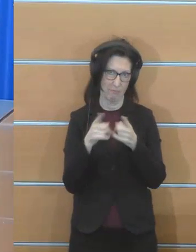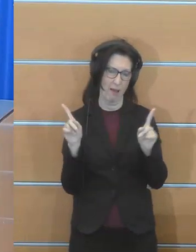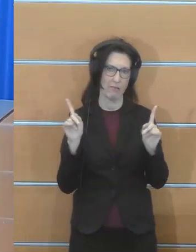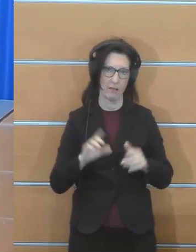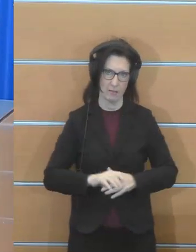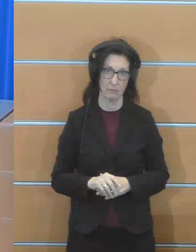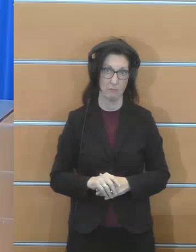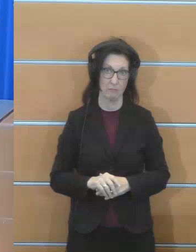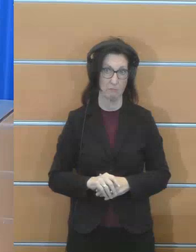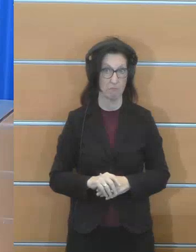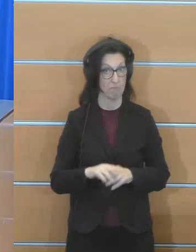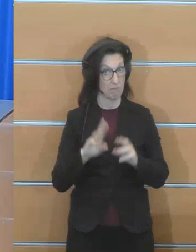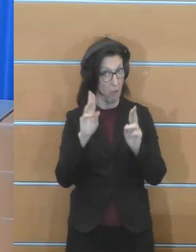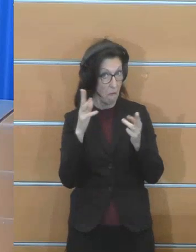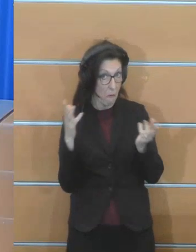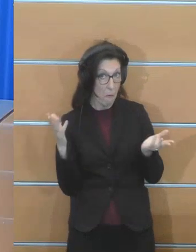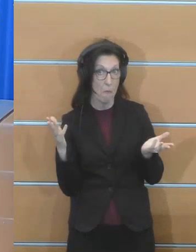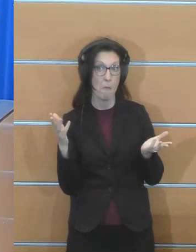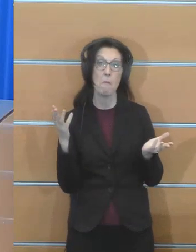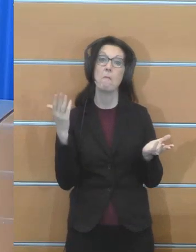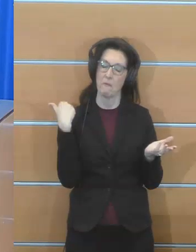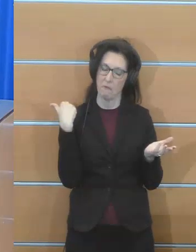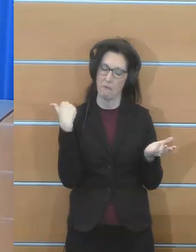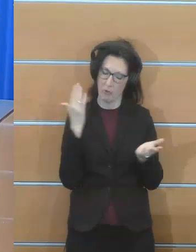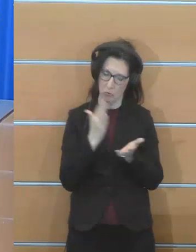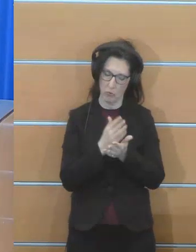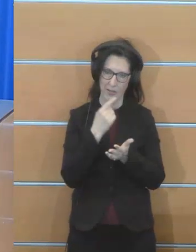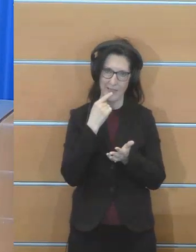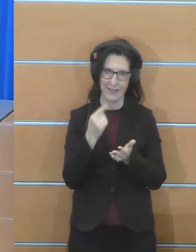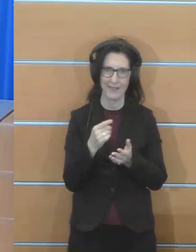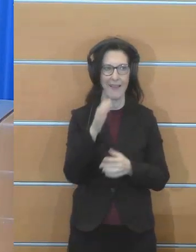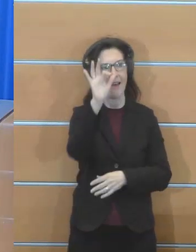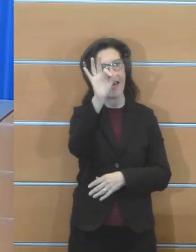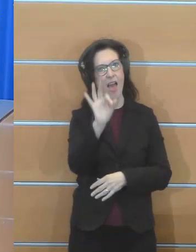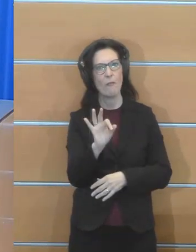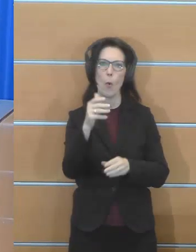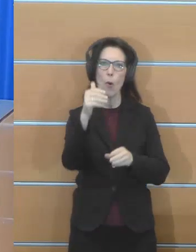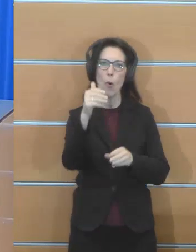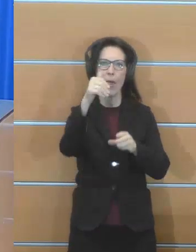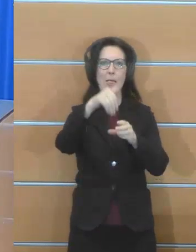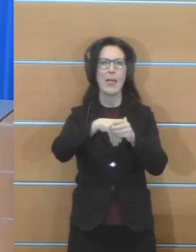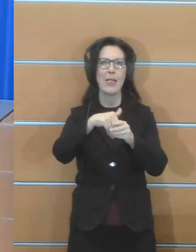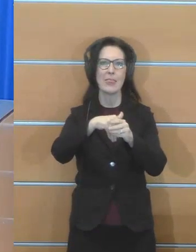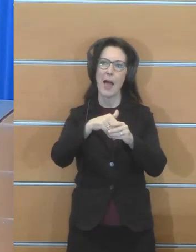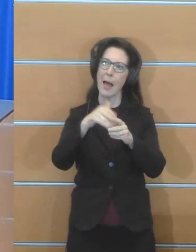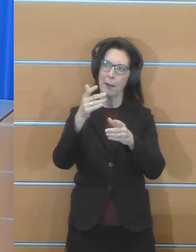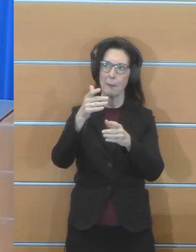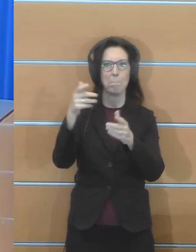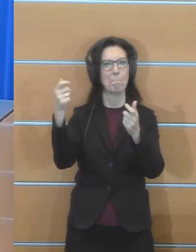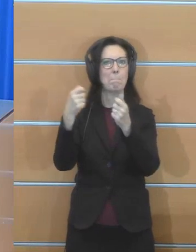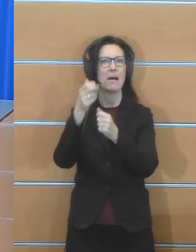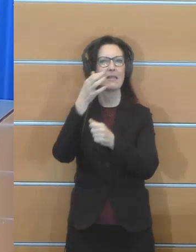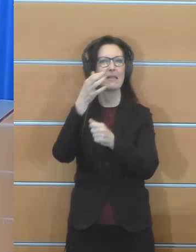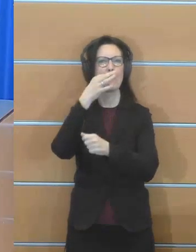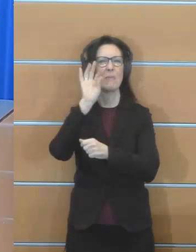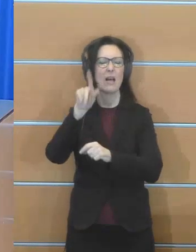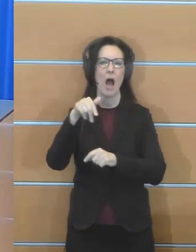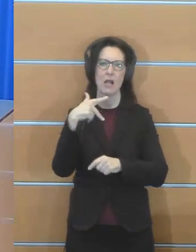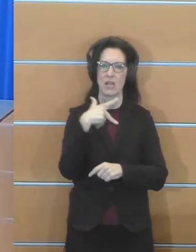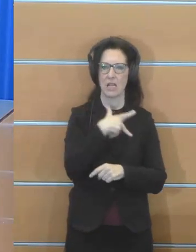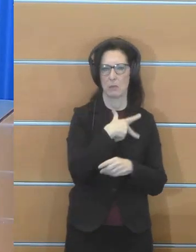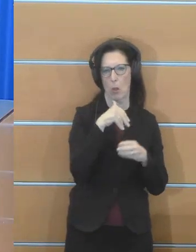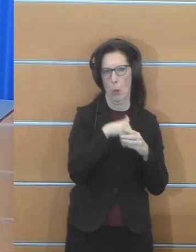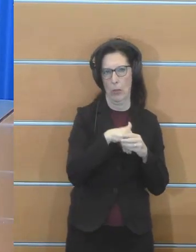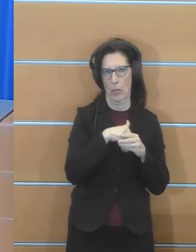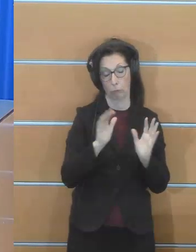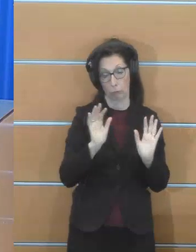weil ihr wie gesagt wurde die FPÖ inhaltlich näher steht als die SPÖ das